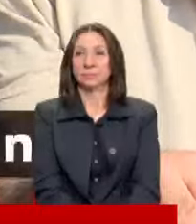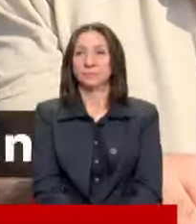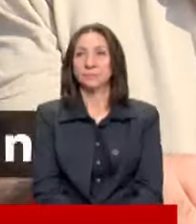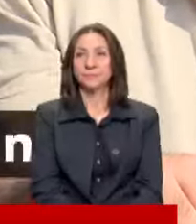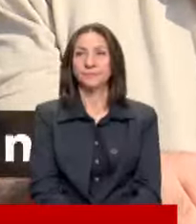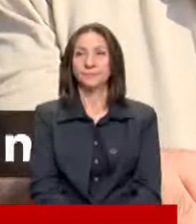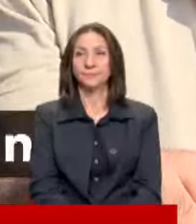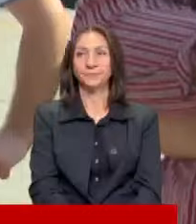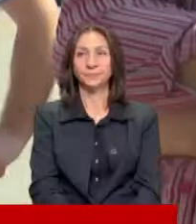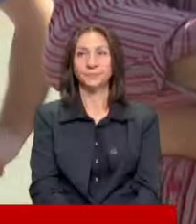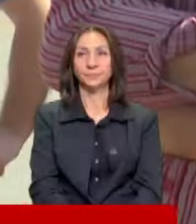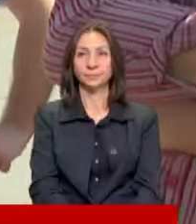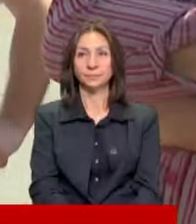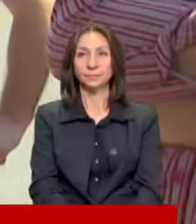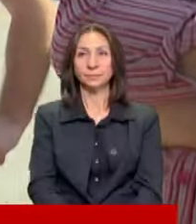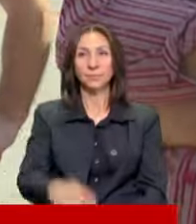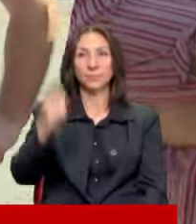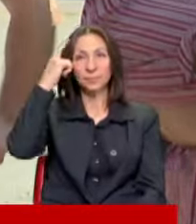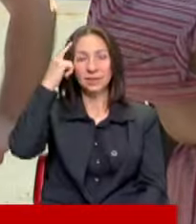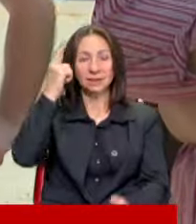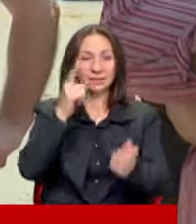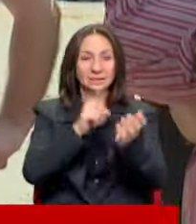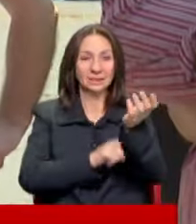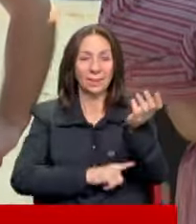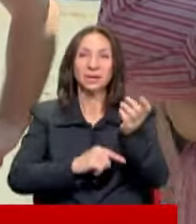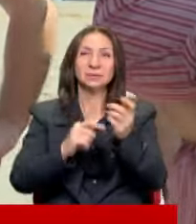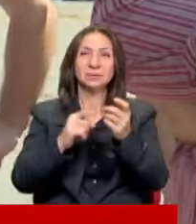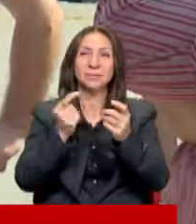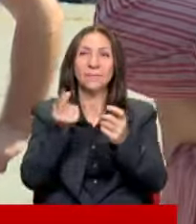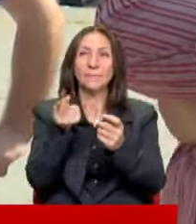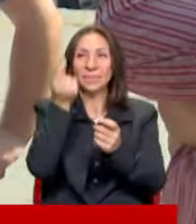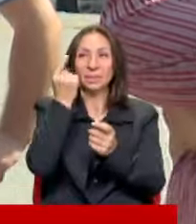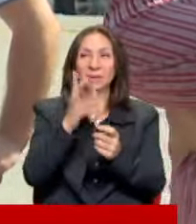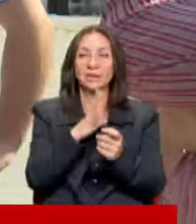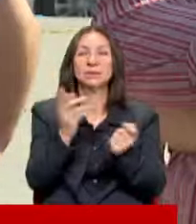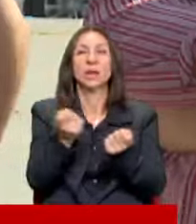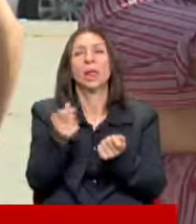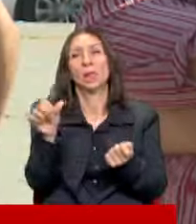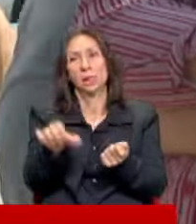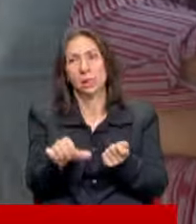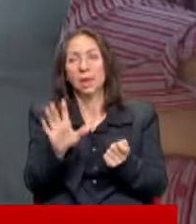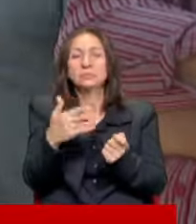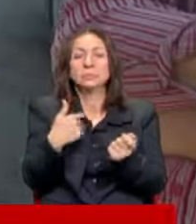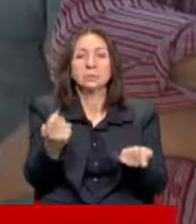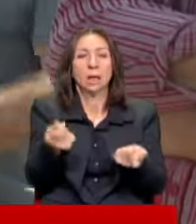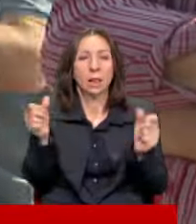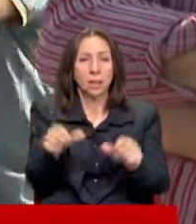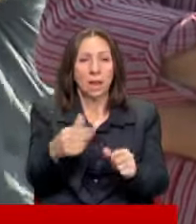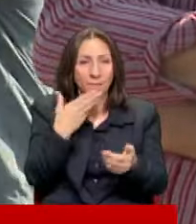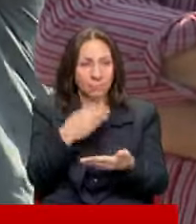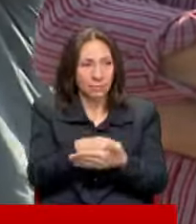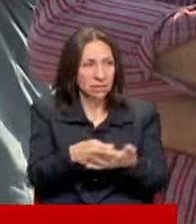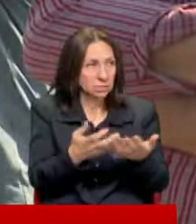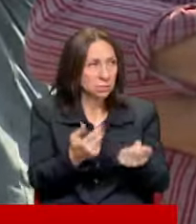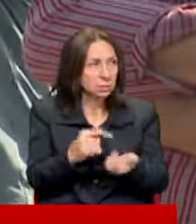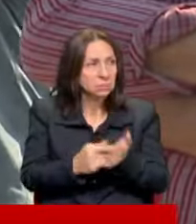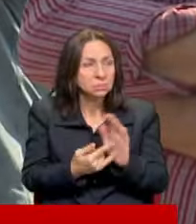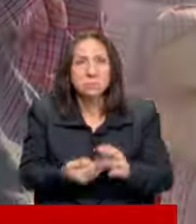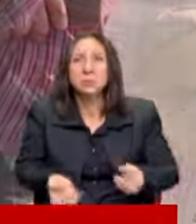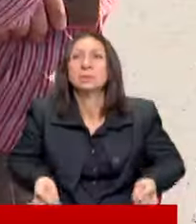88'de eve geliyorsun beyin atardamarında pıhtı sebebiyle çalışamıyorum e çalışamadım için de tabii mevcut emekli maaşlarıyla